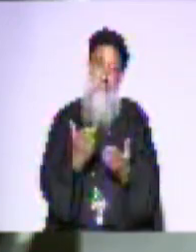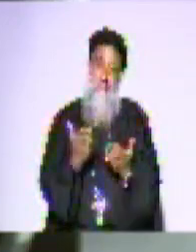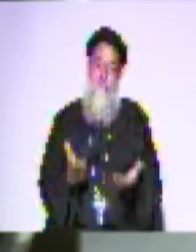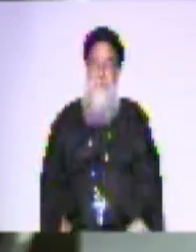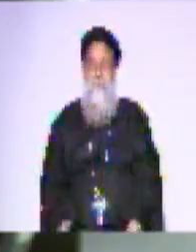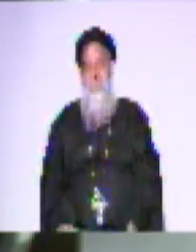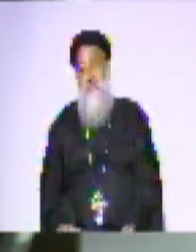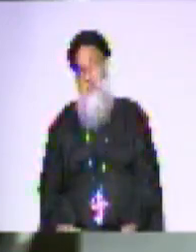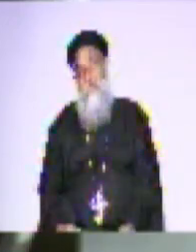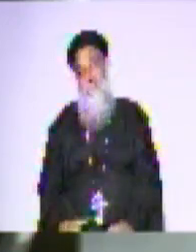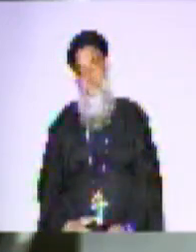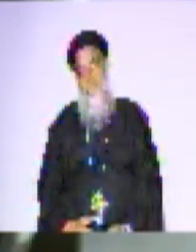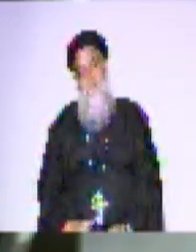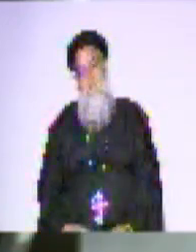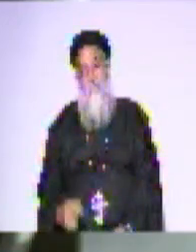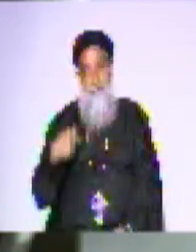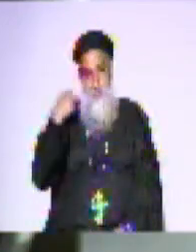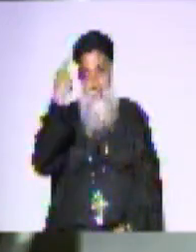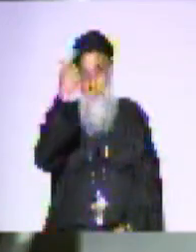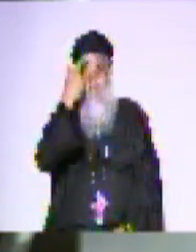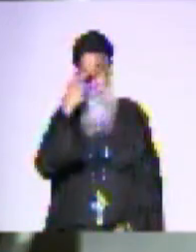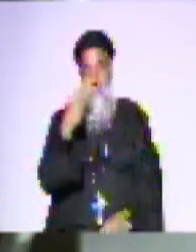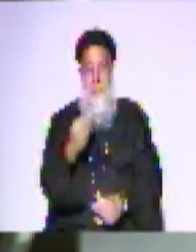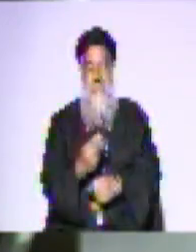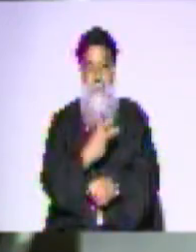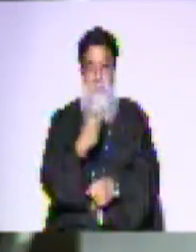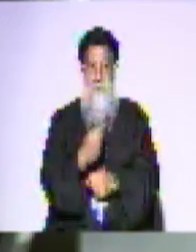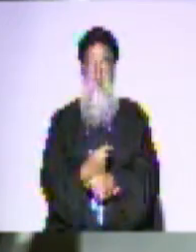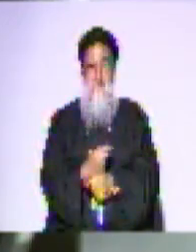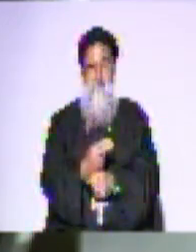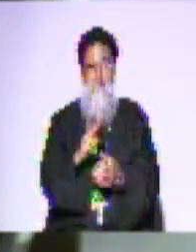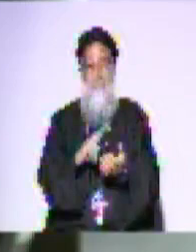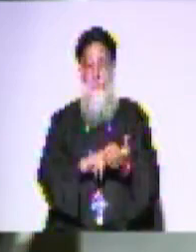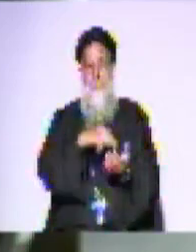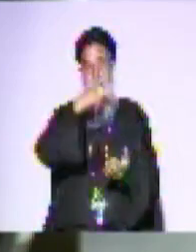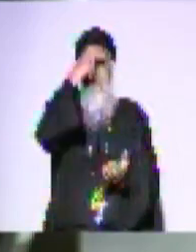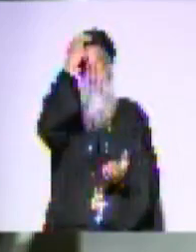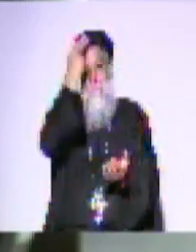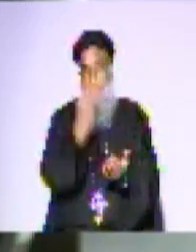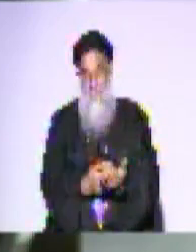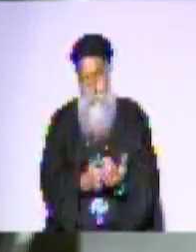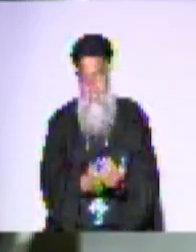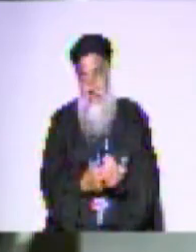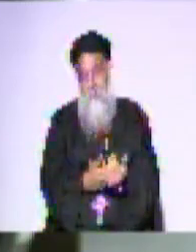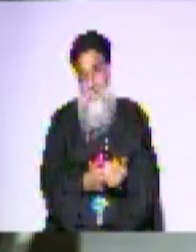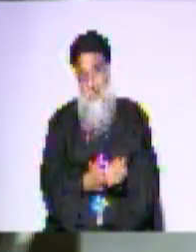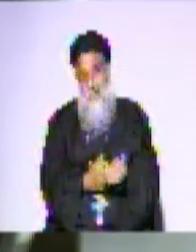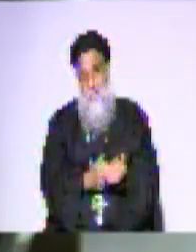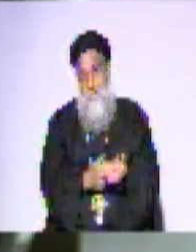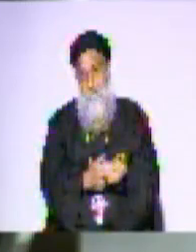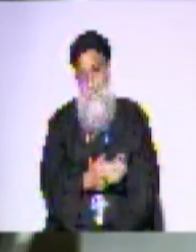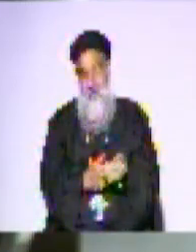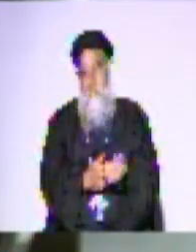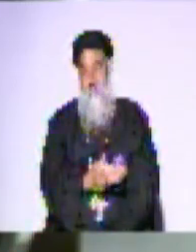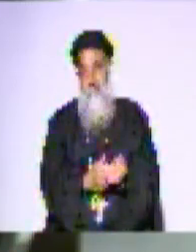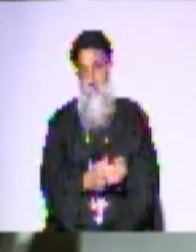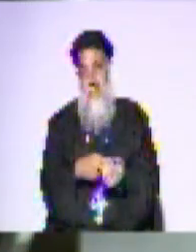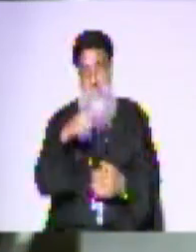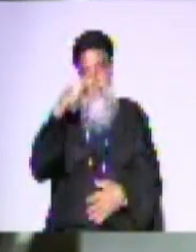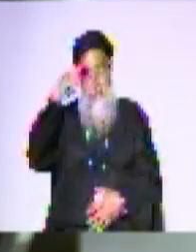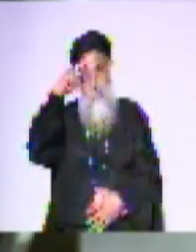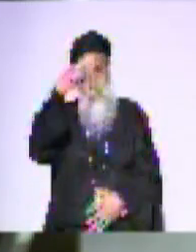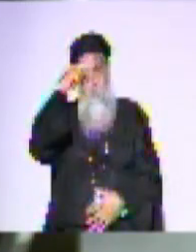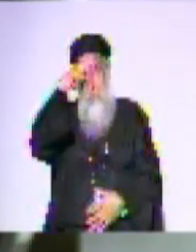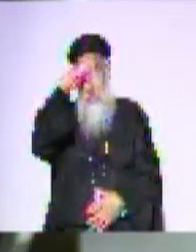فبيشبه الخطية إنها بتخلي الإنسان يقع، يعني يتعثر في